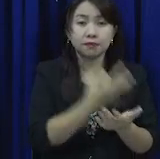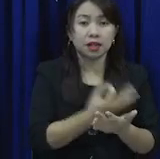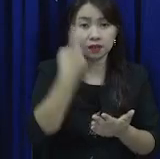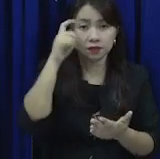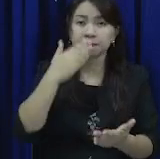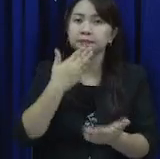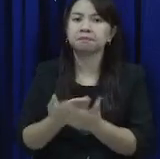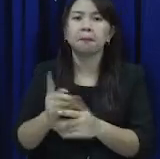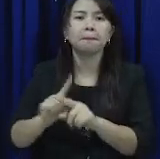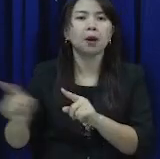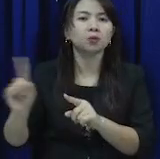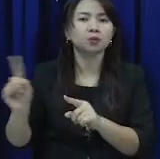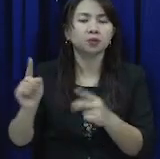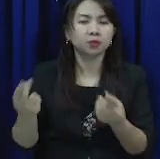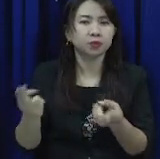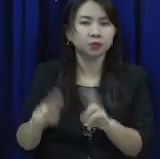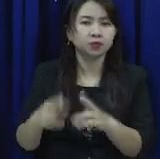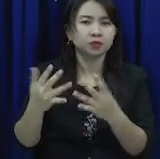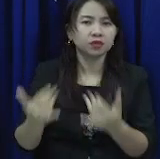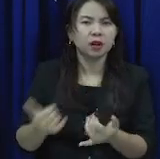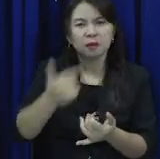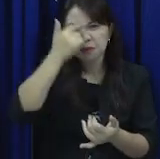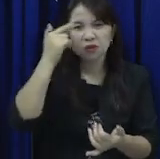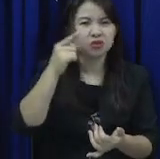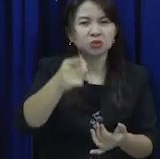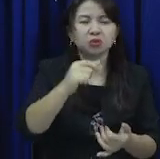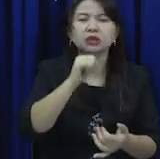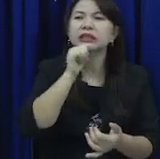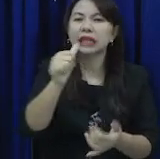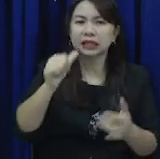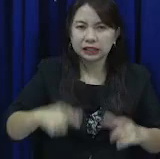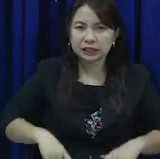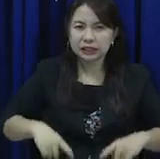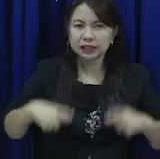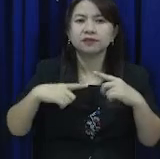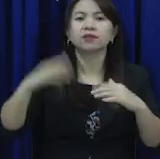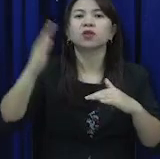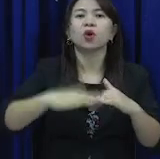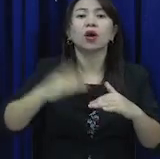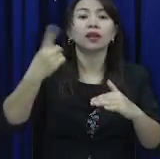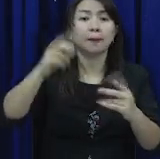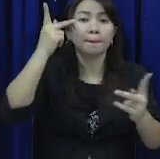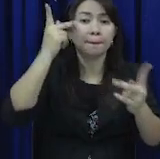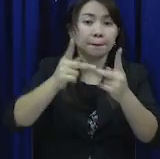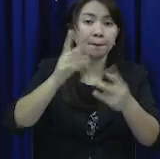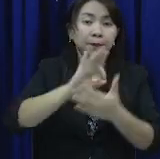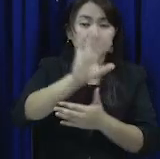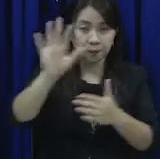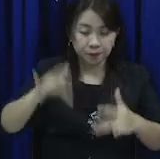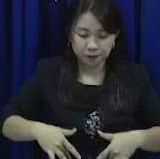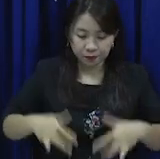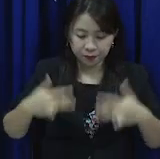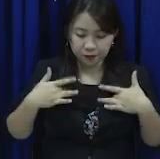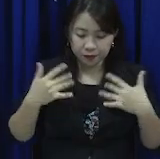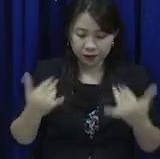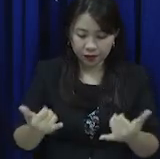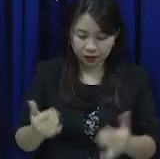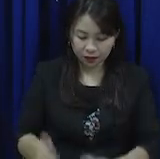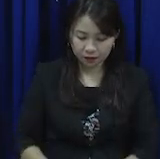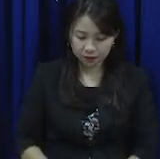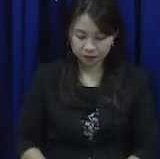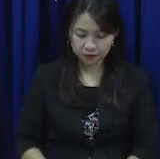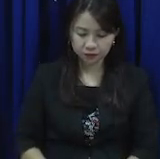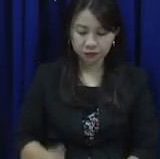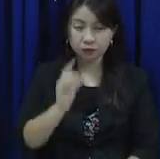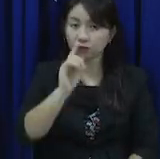nangyayari ngayon dahil sa you're not living according to the purpose of your life all right you are